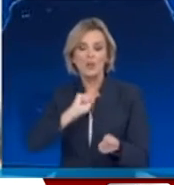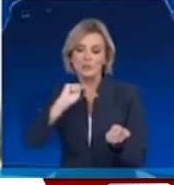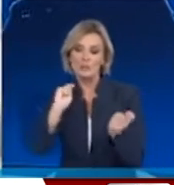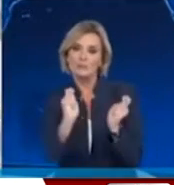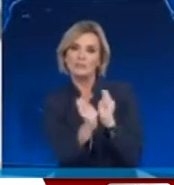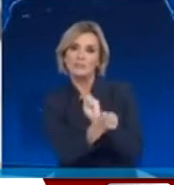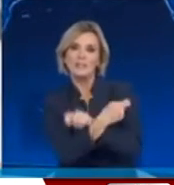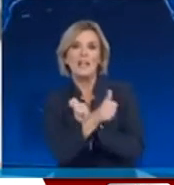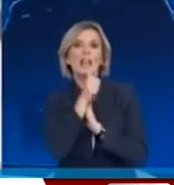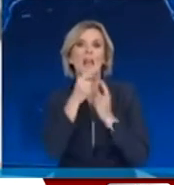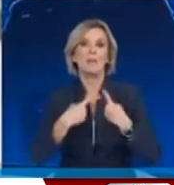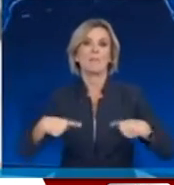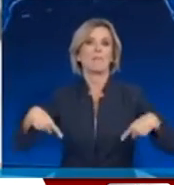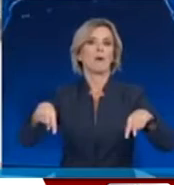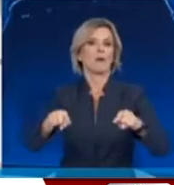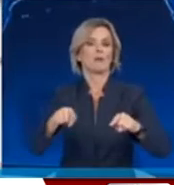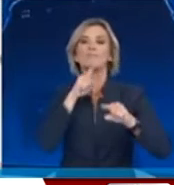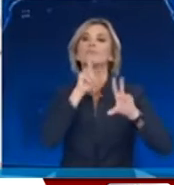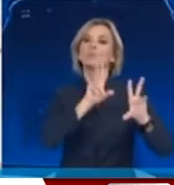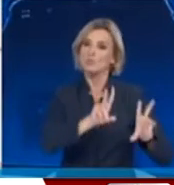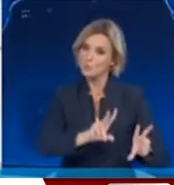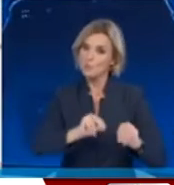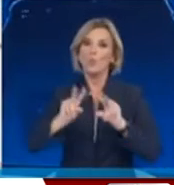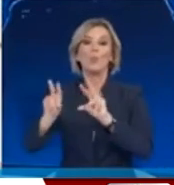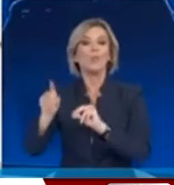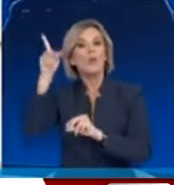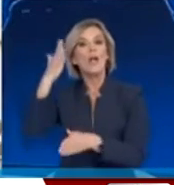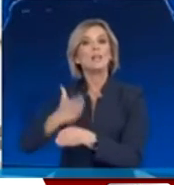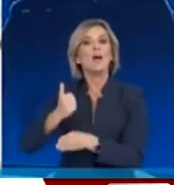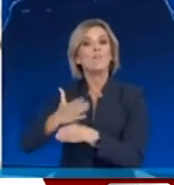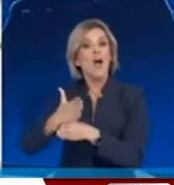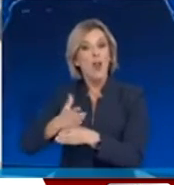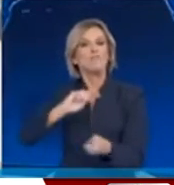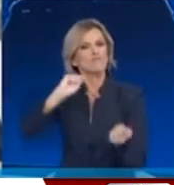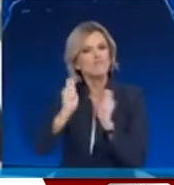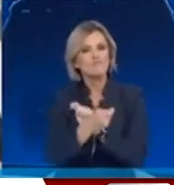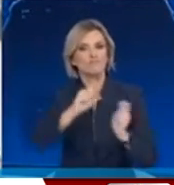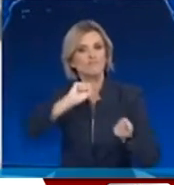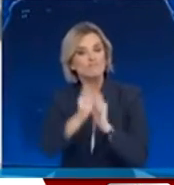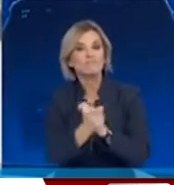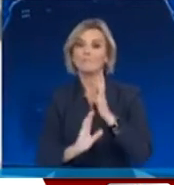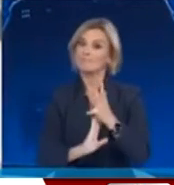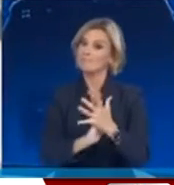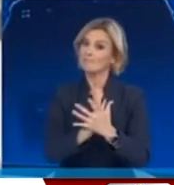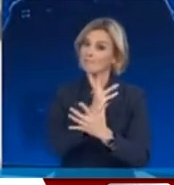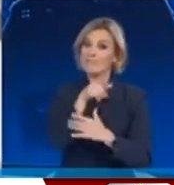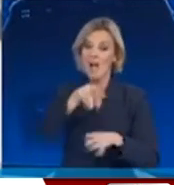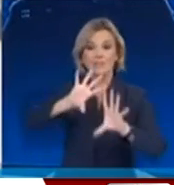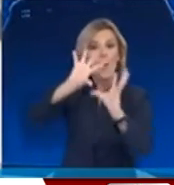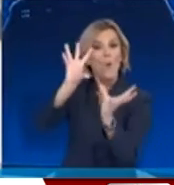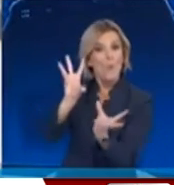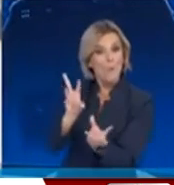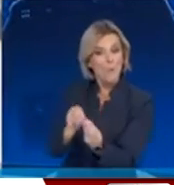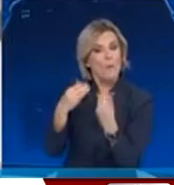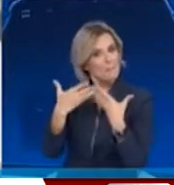λιμανιού. Την ίδια τύχη θα έχει και το λιμάνι της Καβάλας. Για όλα αυτά μίλησαν χθες στη